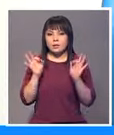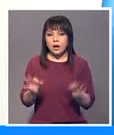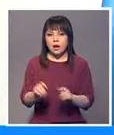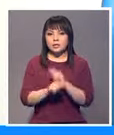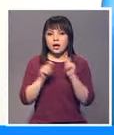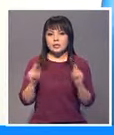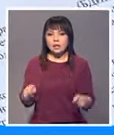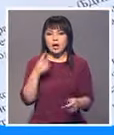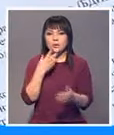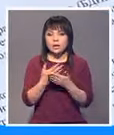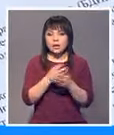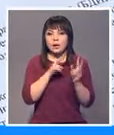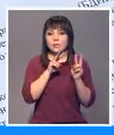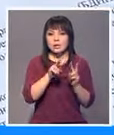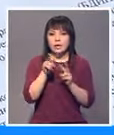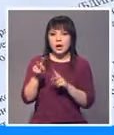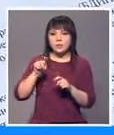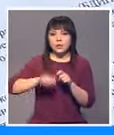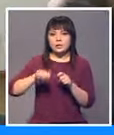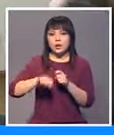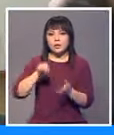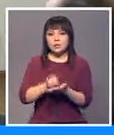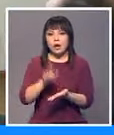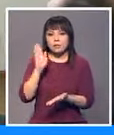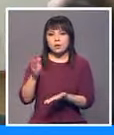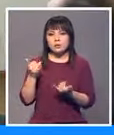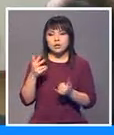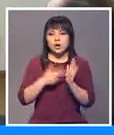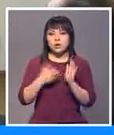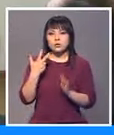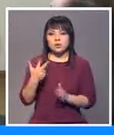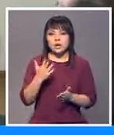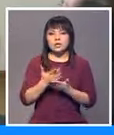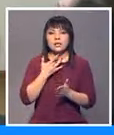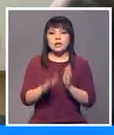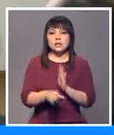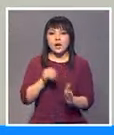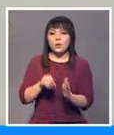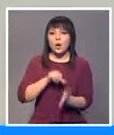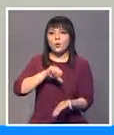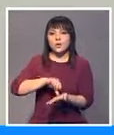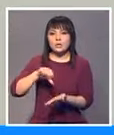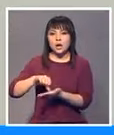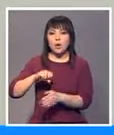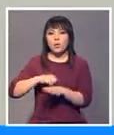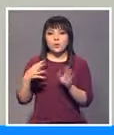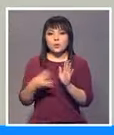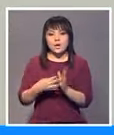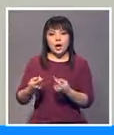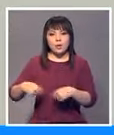Айта кету керек, қазір облыс бойынша 803 сайлау учаскесі болса, соның 19-ы аумақтық. Сайлау орындарының барлығы